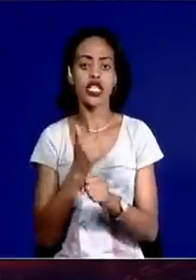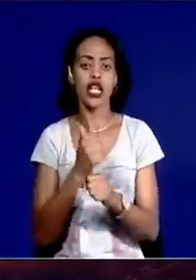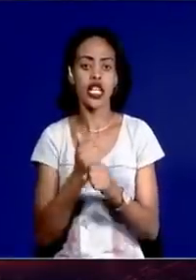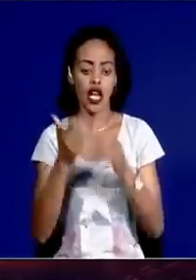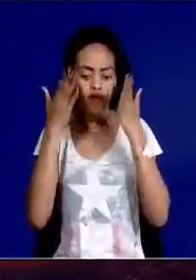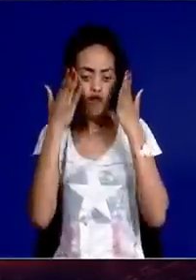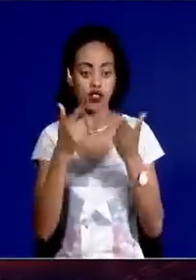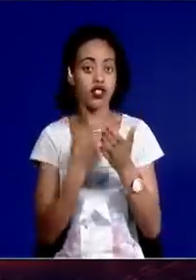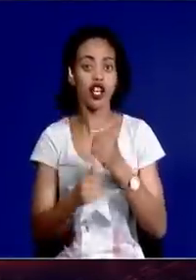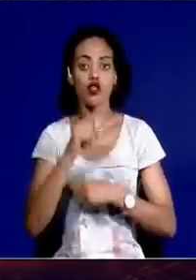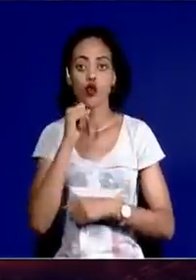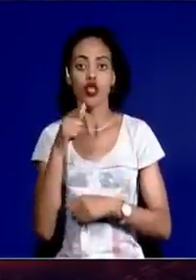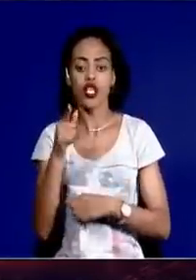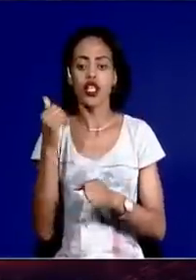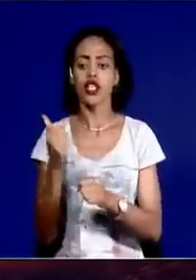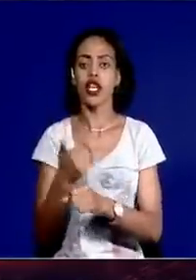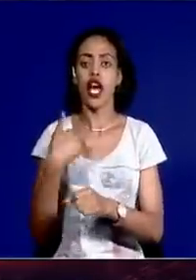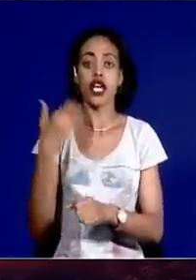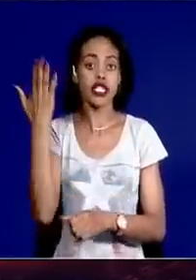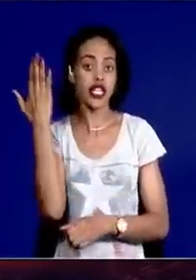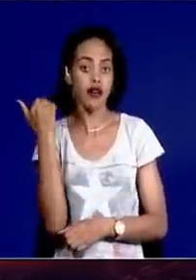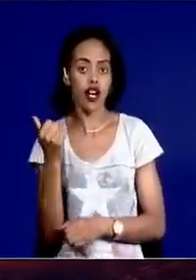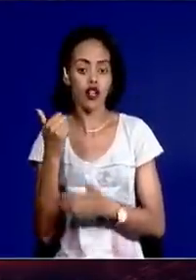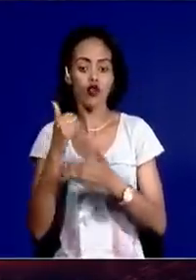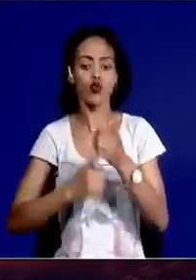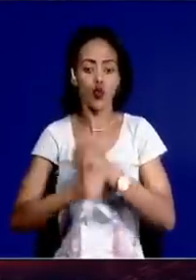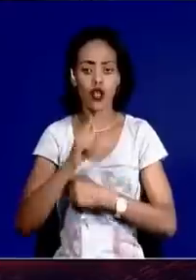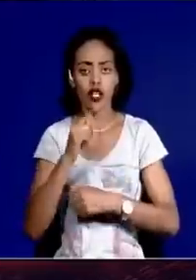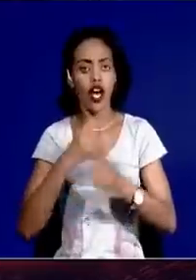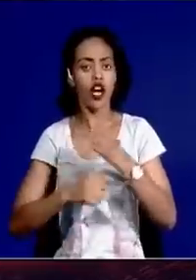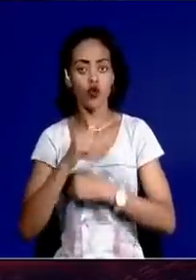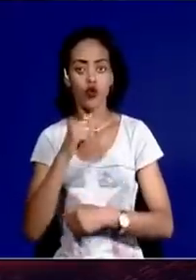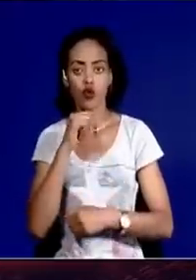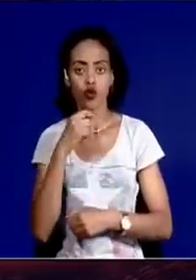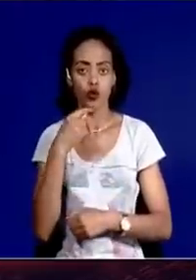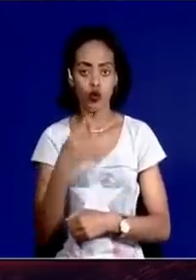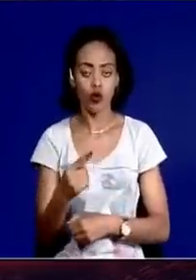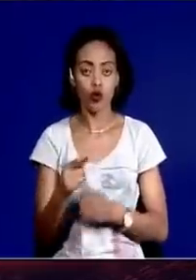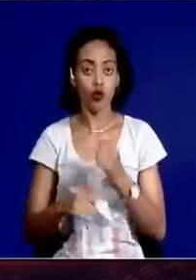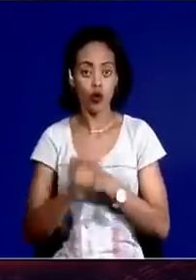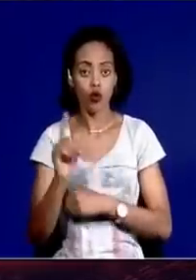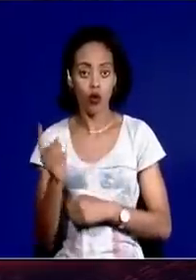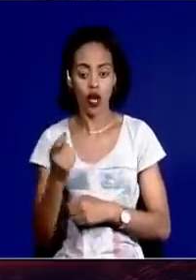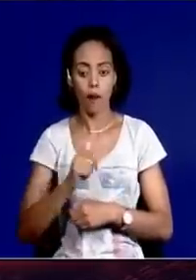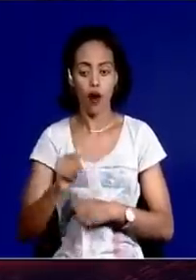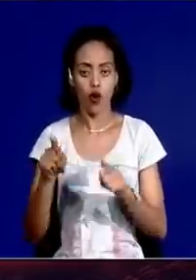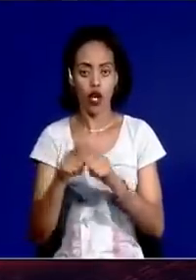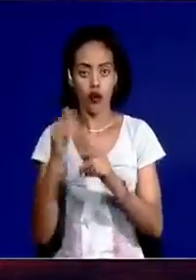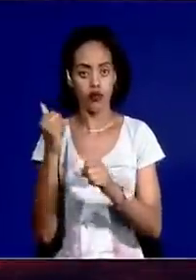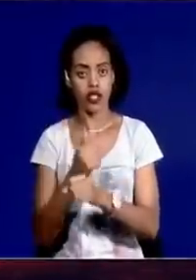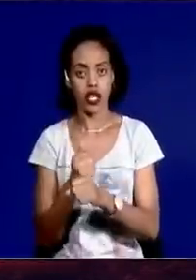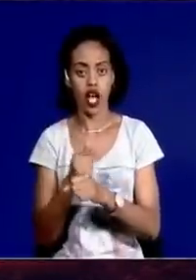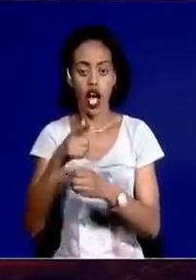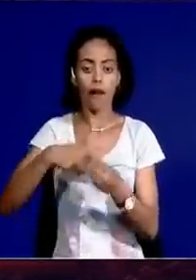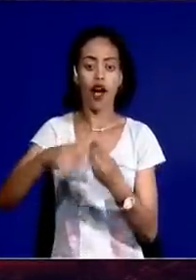ጥራይ ዘይኮነት ነታ ተሰሪሐ ዝነበረት ትጎድእ ድያ ኣይትጎድእን ኢሉ ንህልን ኣቢሉ ትጎድእ ተኮይና ባዕሉ ከም ማዕራርያ ኣብ